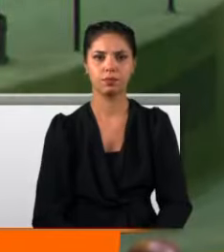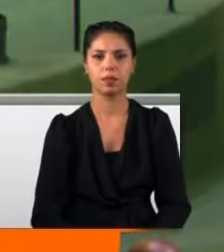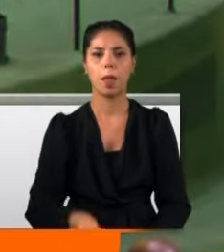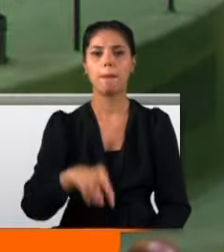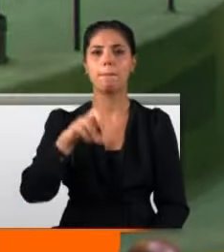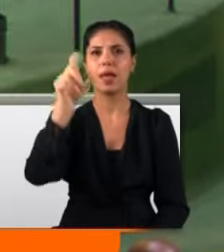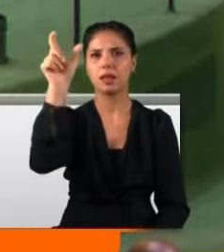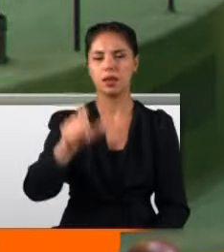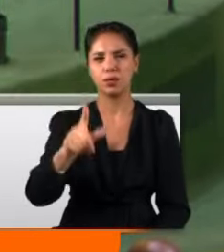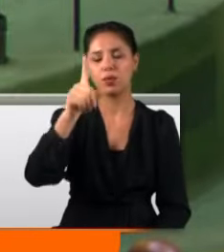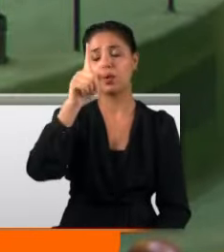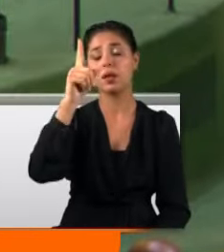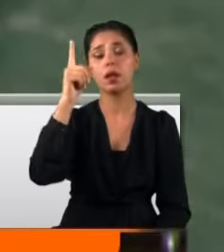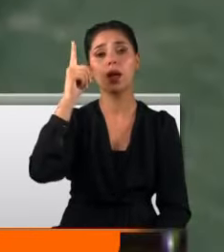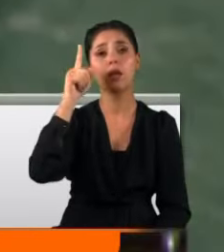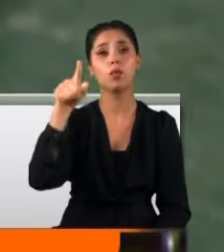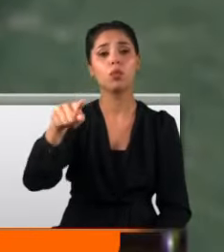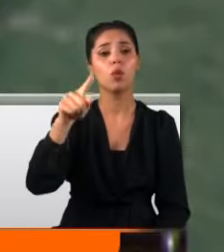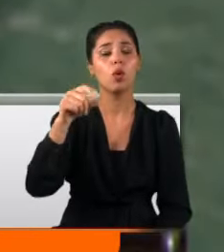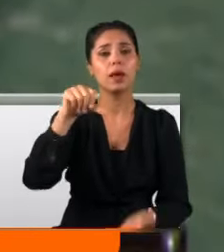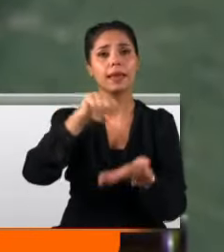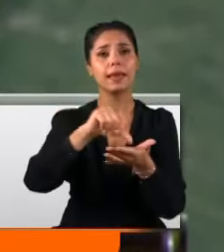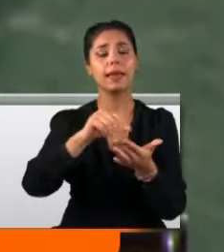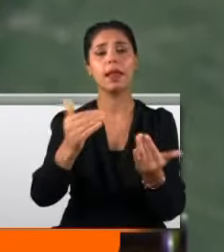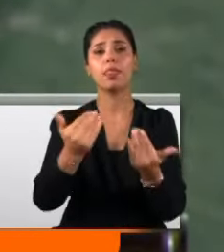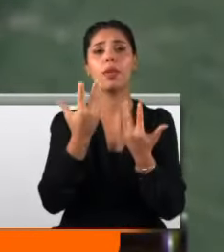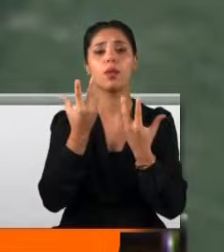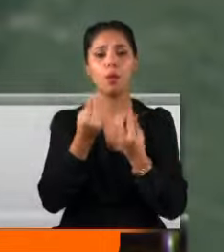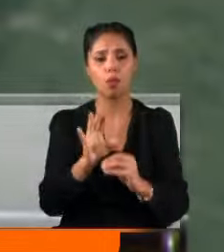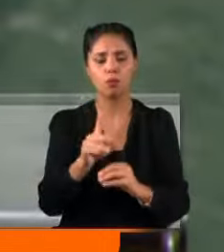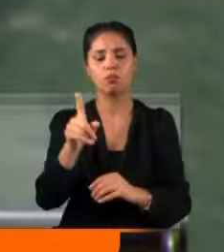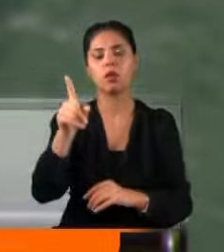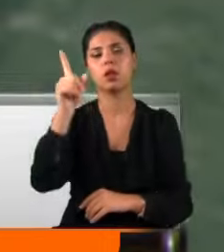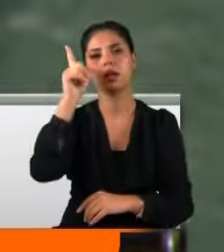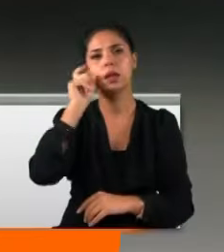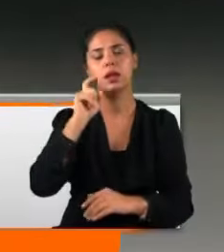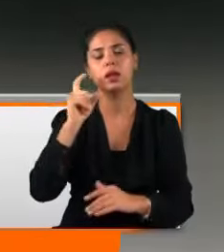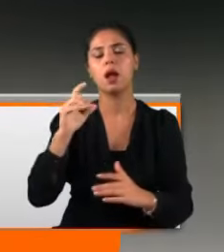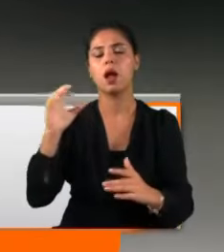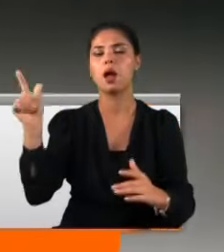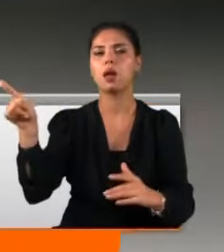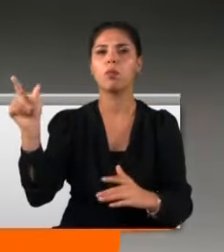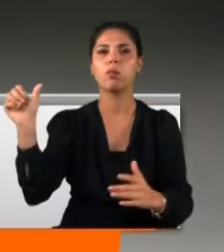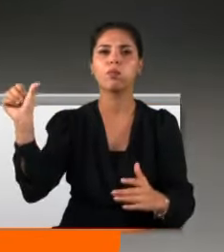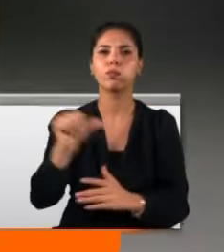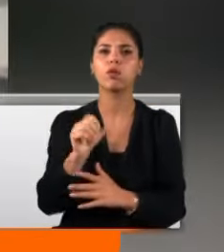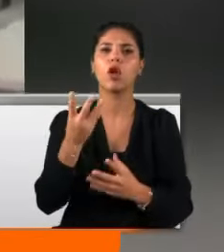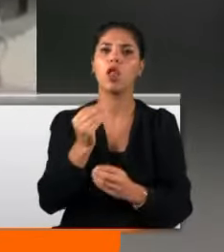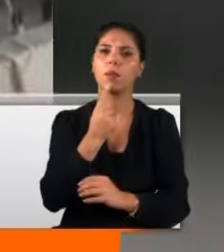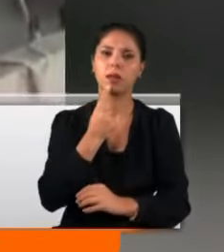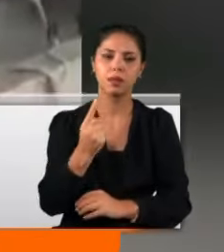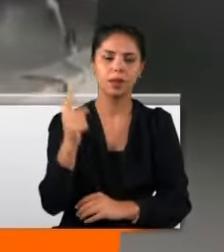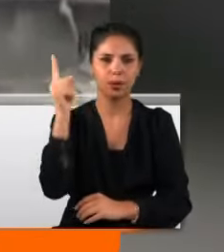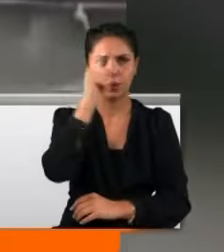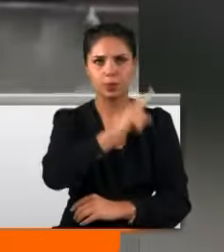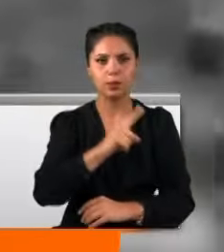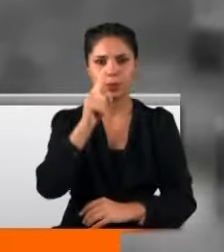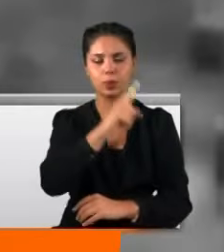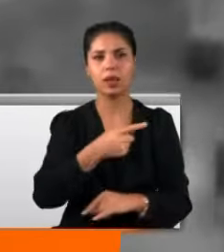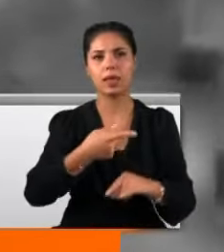Pezeşkiyan'ın İran desteği olmadan Hizbullah İsrail'i yenemez açıklaması tartışmaları da beraberinde getirdi. İddiaya göre